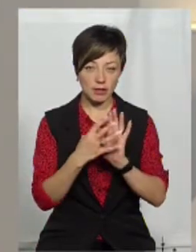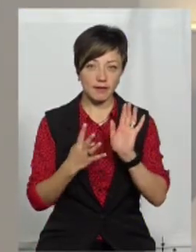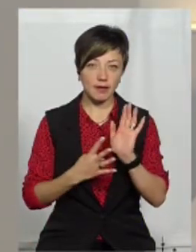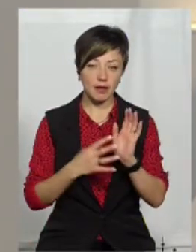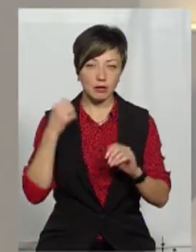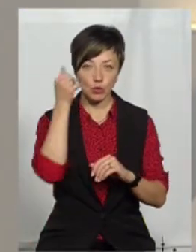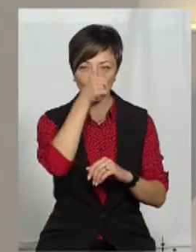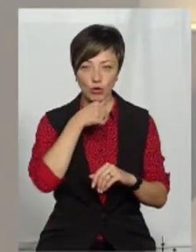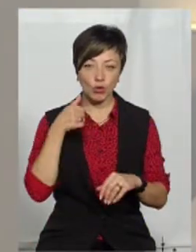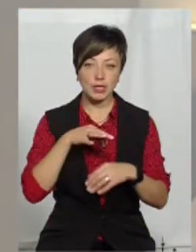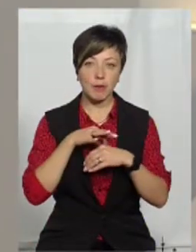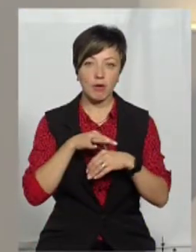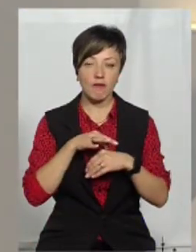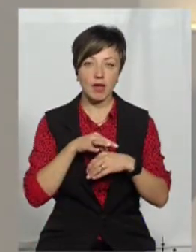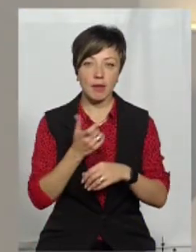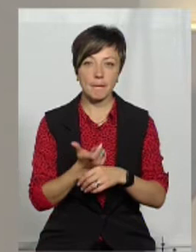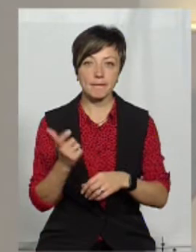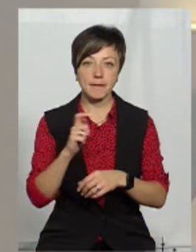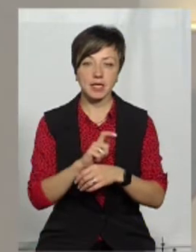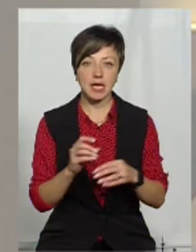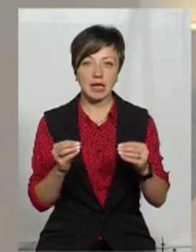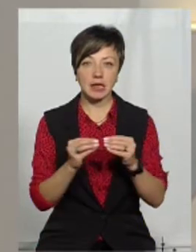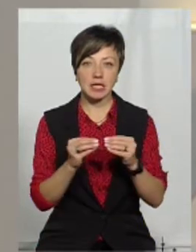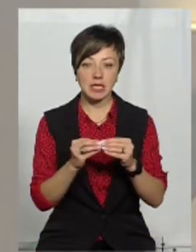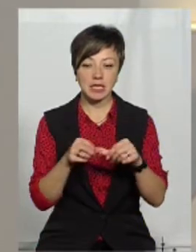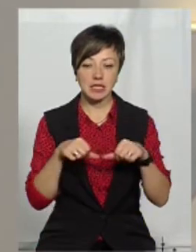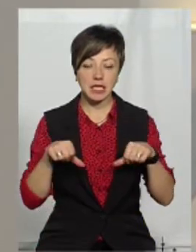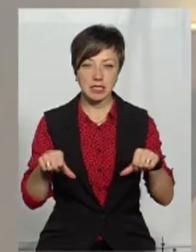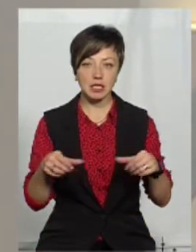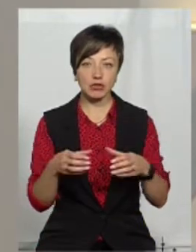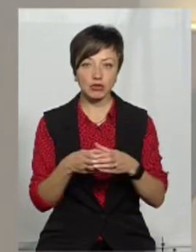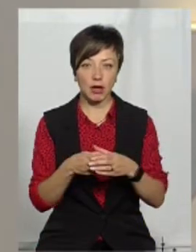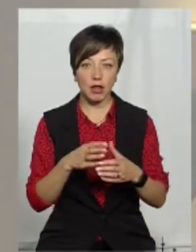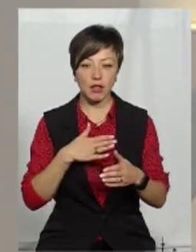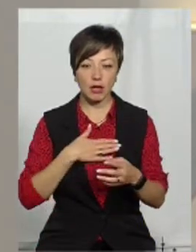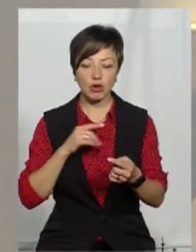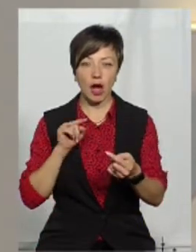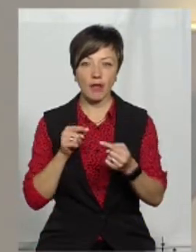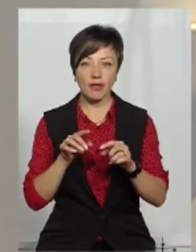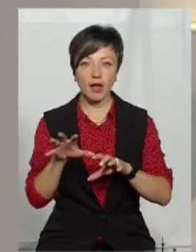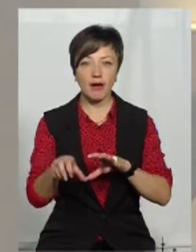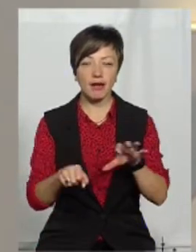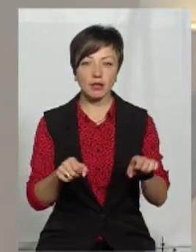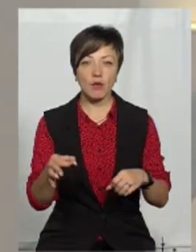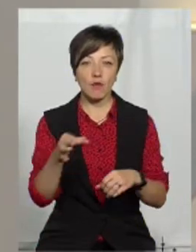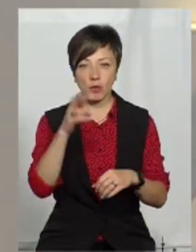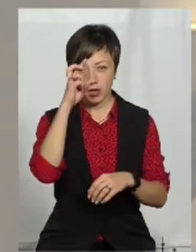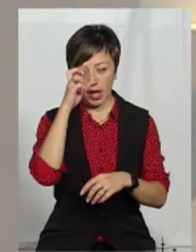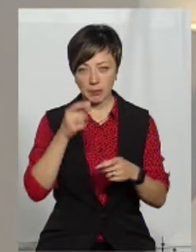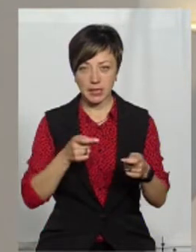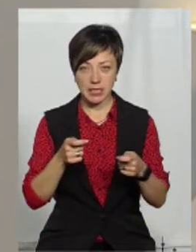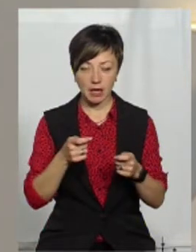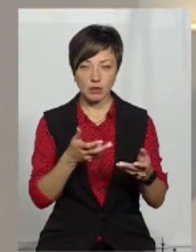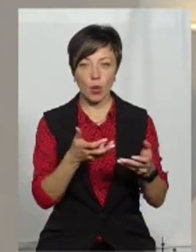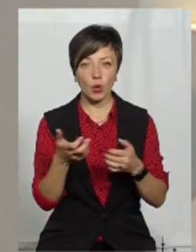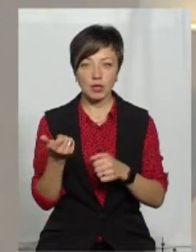2019 році ми провели більше 10 засідань штабу нашого антирейдерського в обладміністрації.